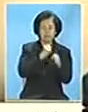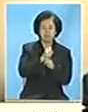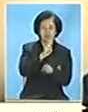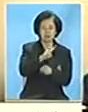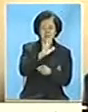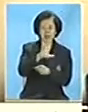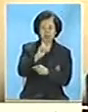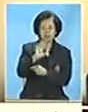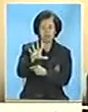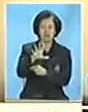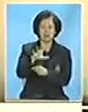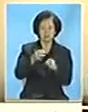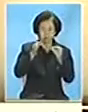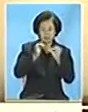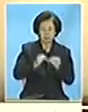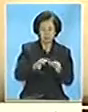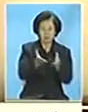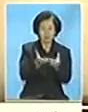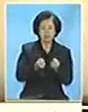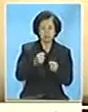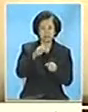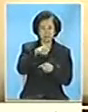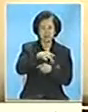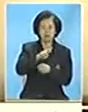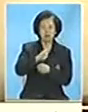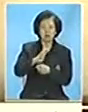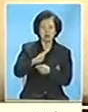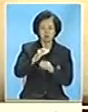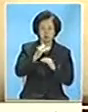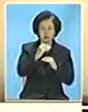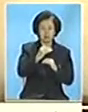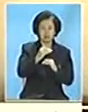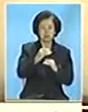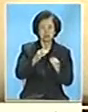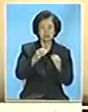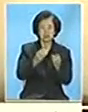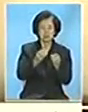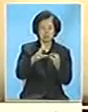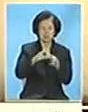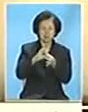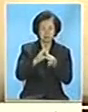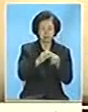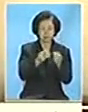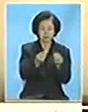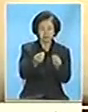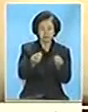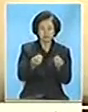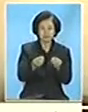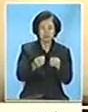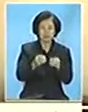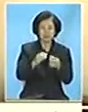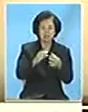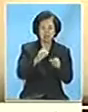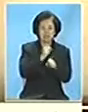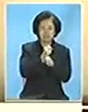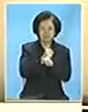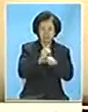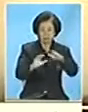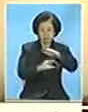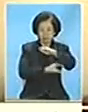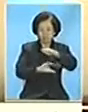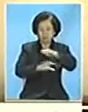2555ได้ลงมติรับร่างพระราชบัญญัติกำหนดภาระในอสังหาริมทรัพย์เพื่อกิจการขนส่งมวลชนโครงการร